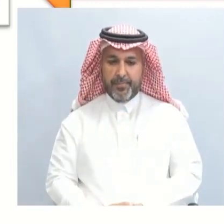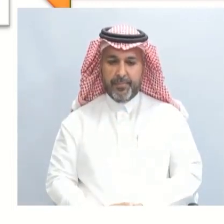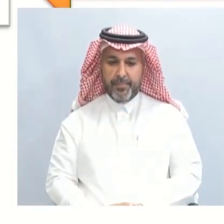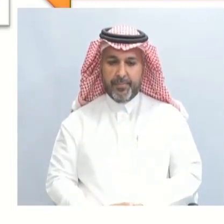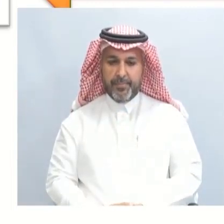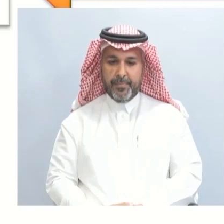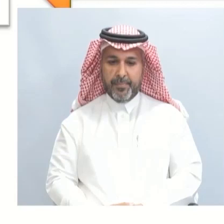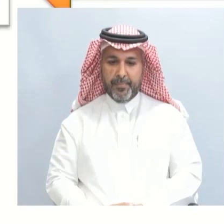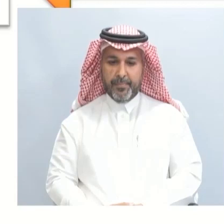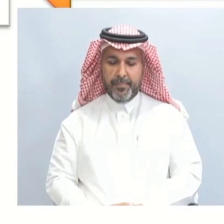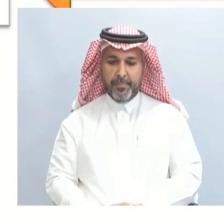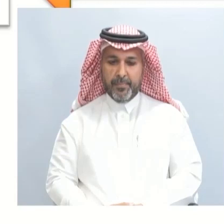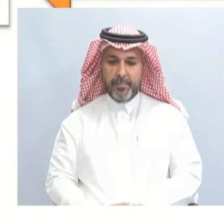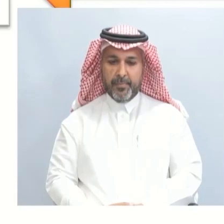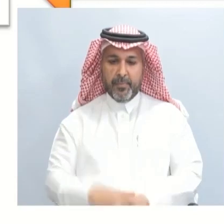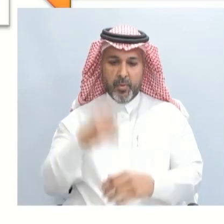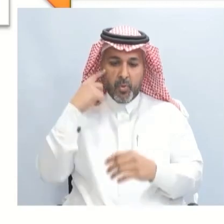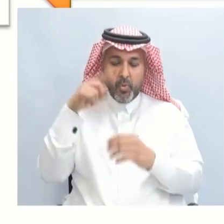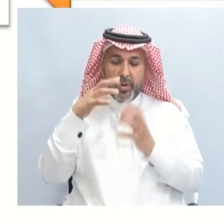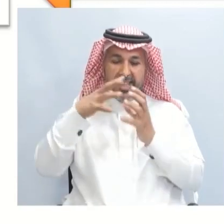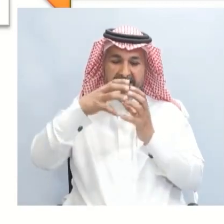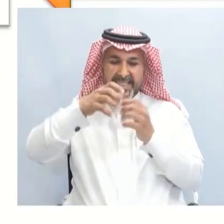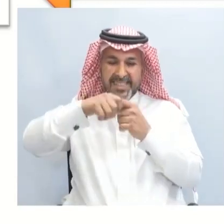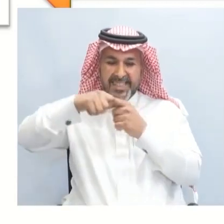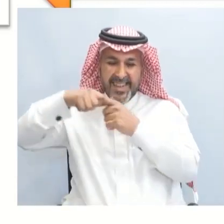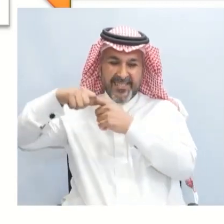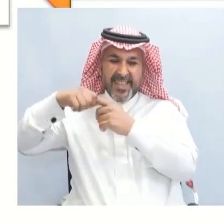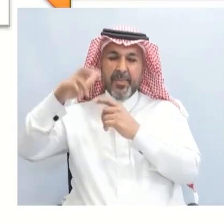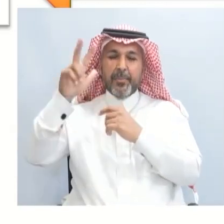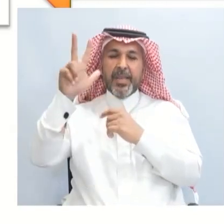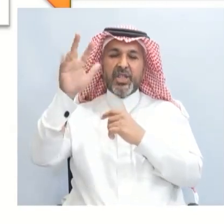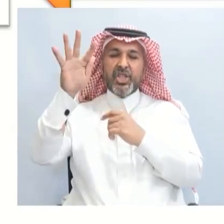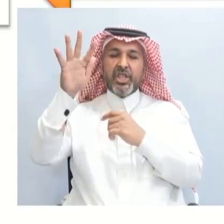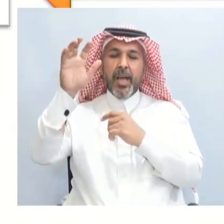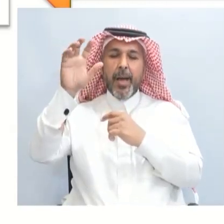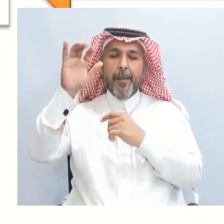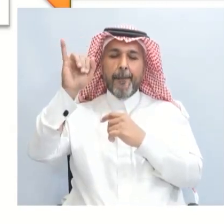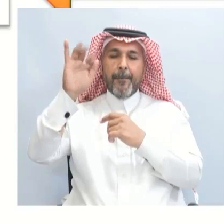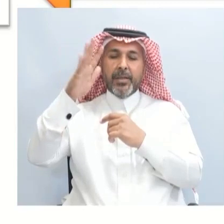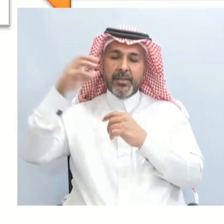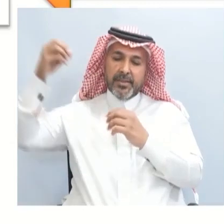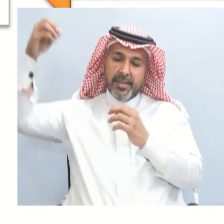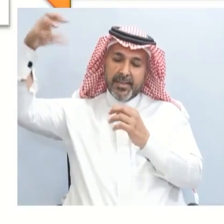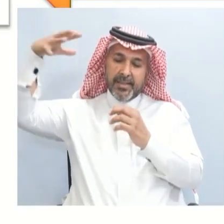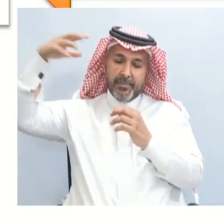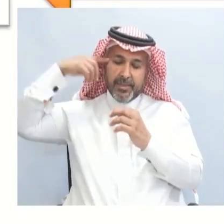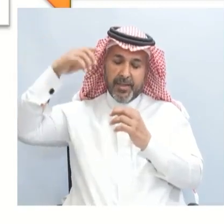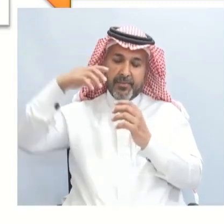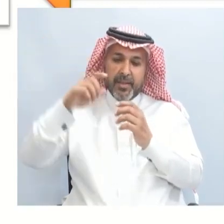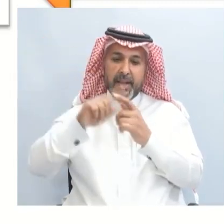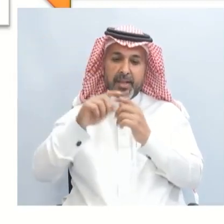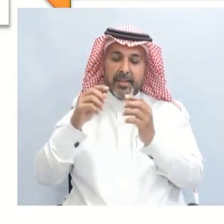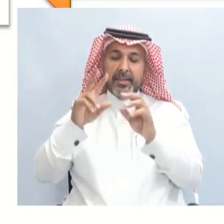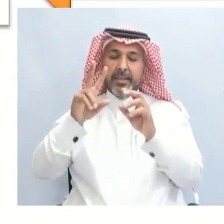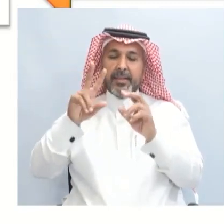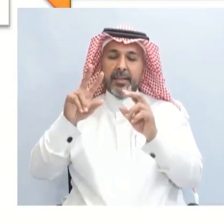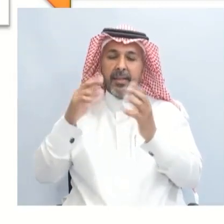اف المؤثره في كوكب تتناسب عكسيا مع مربع البعد ار بين مركزي